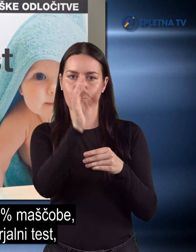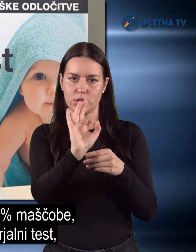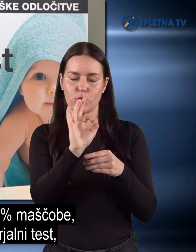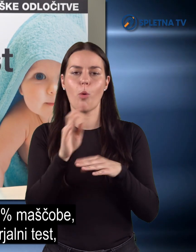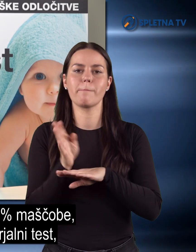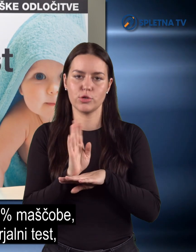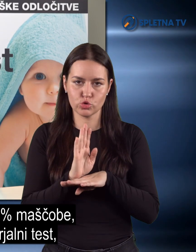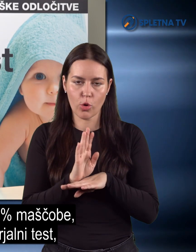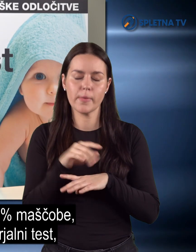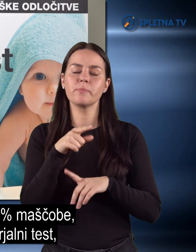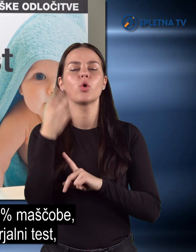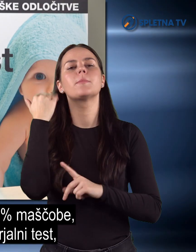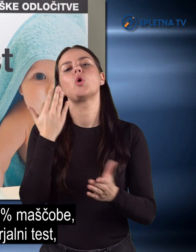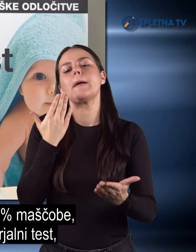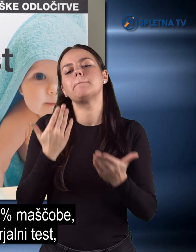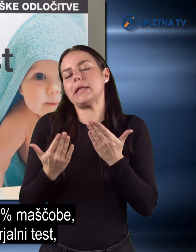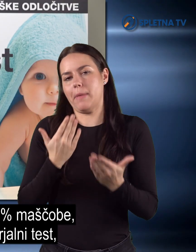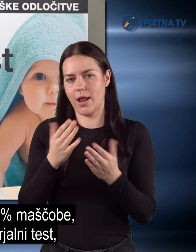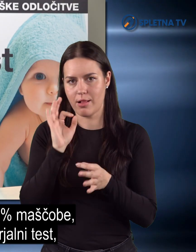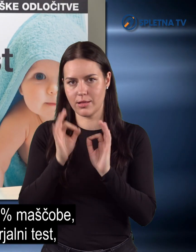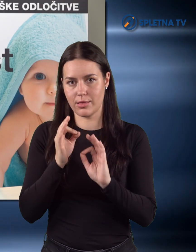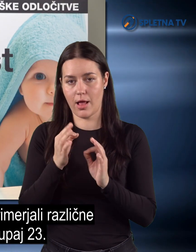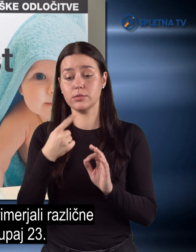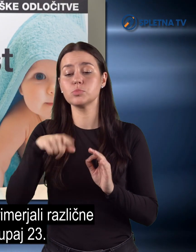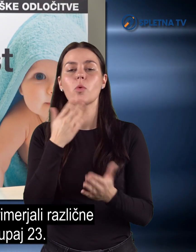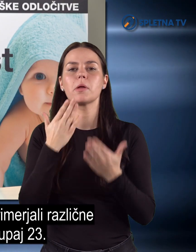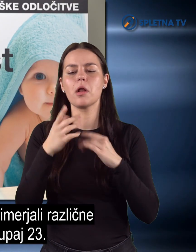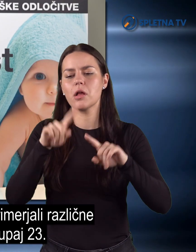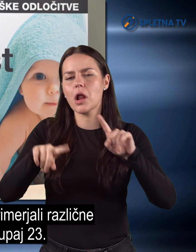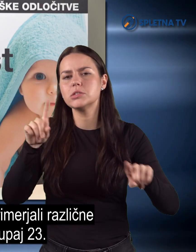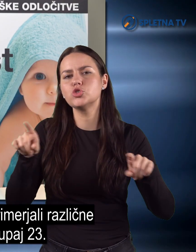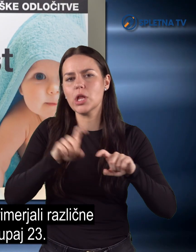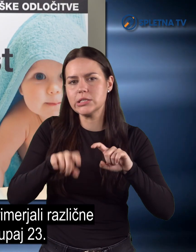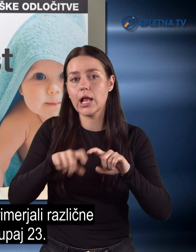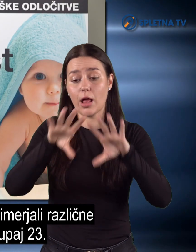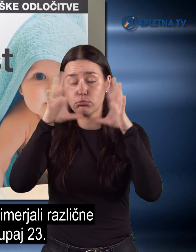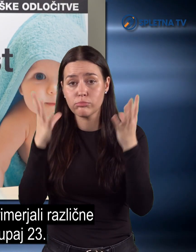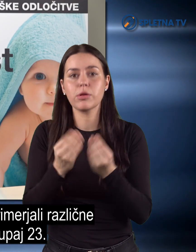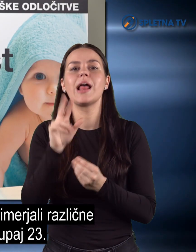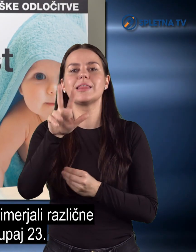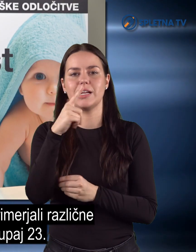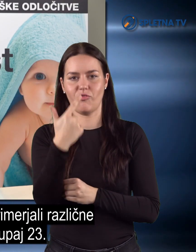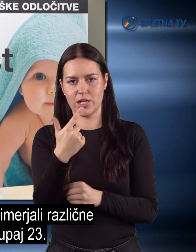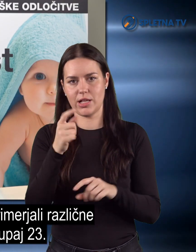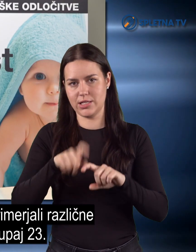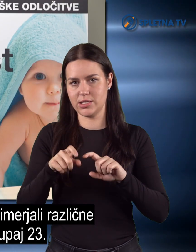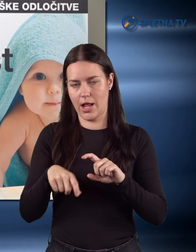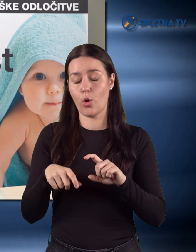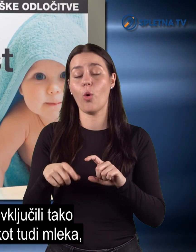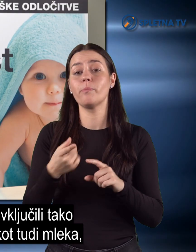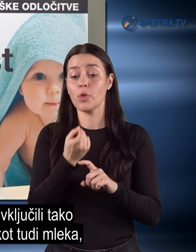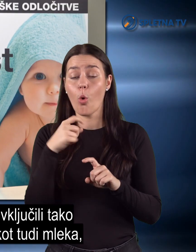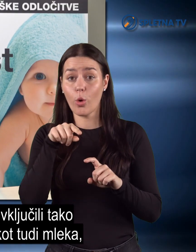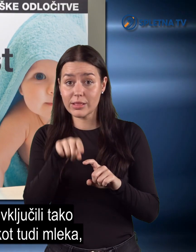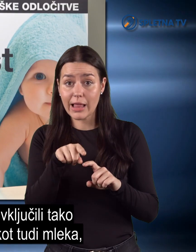3,5 maščobe. Bil je pa to primerjalni test, torej med seboj smo primerjali različne izdelke, vse skupaj 23. Od